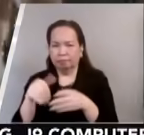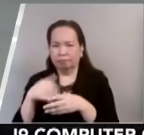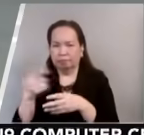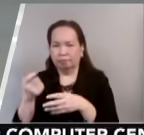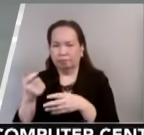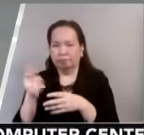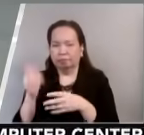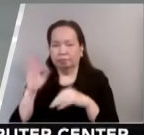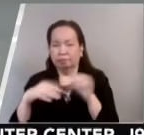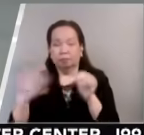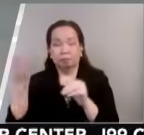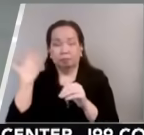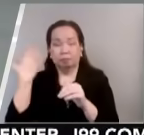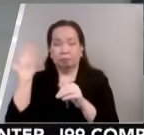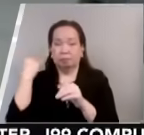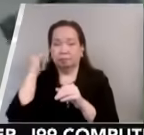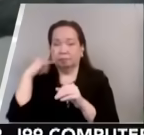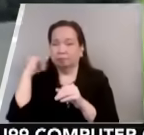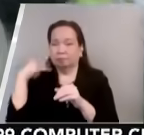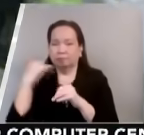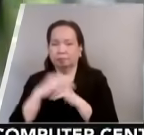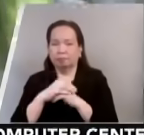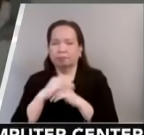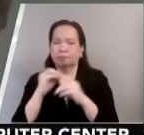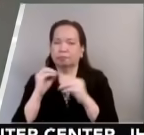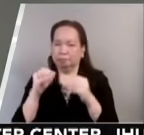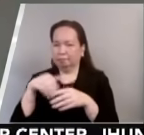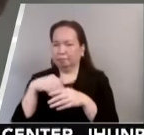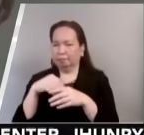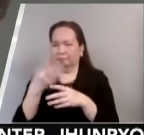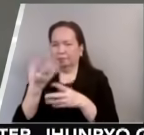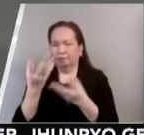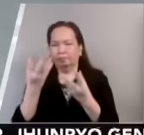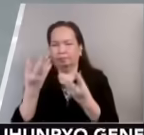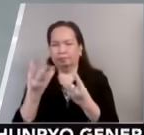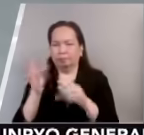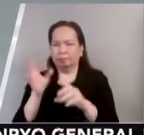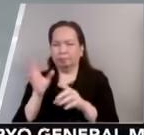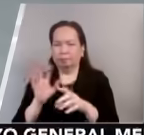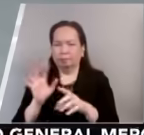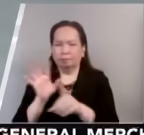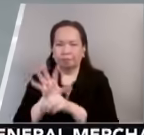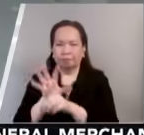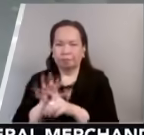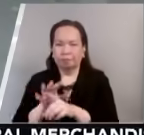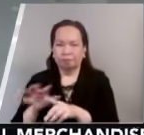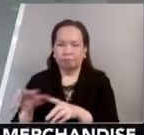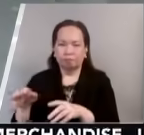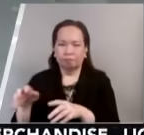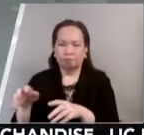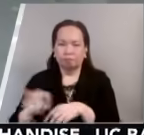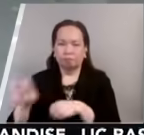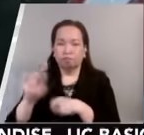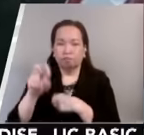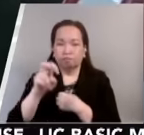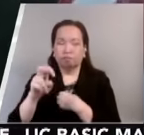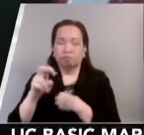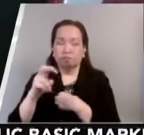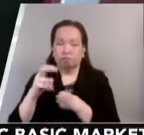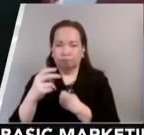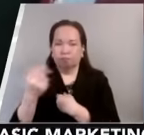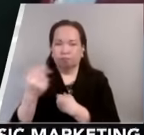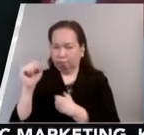pantalan mas relaxed at mas konti na ang mga biyaherong pumapasok sa Batangas port ngayong huling Sabado ng 2023